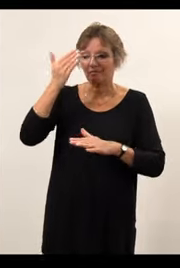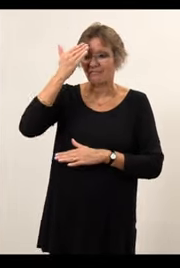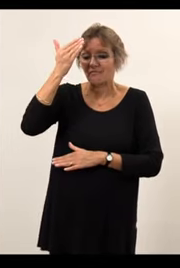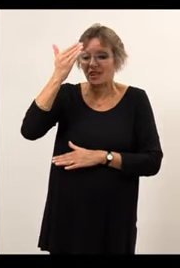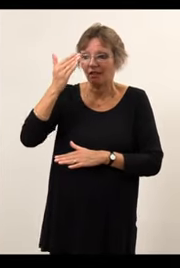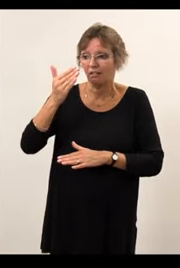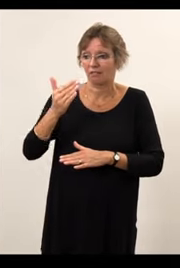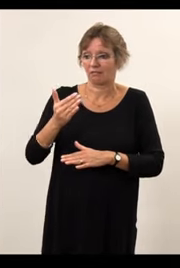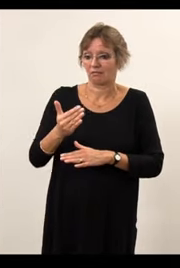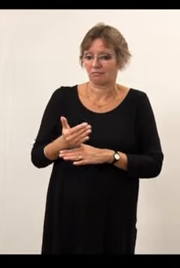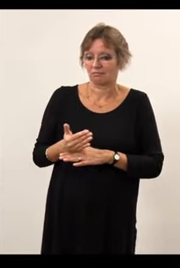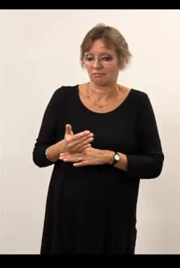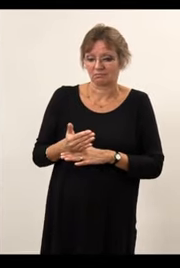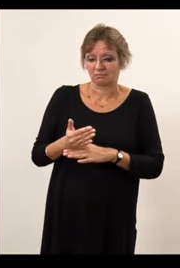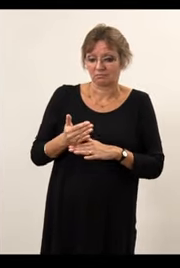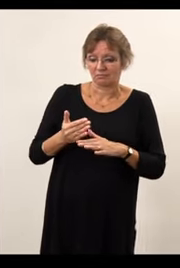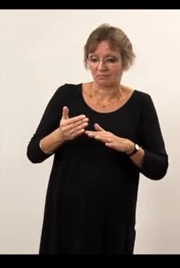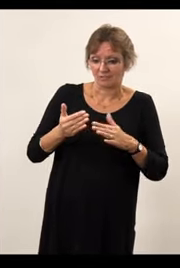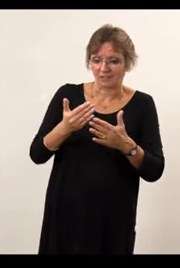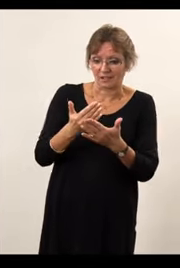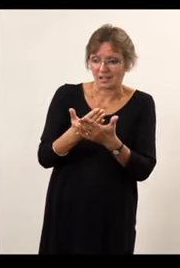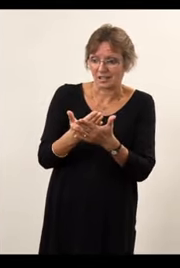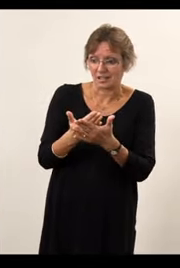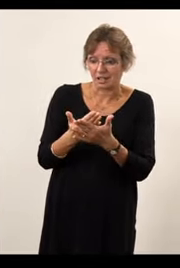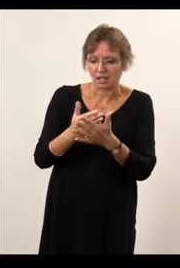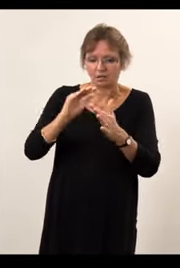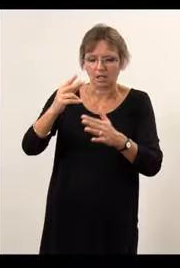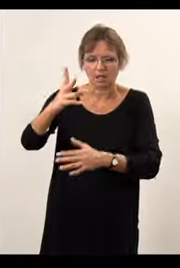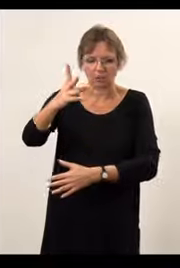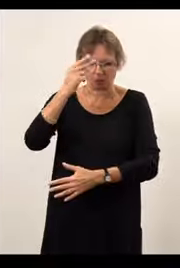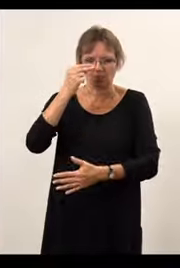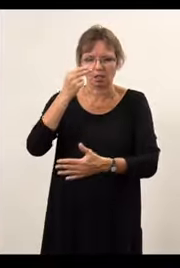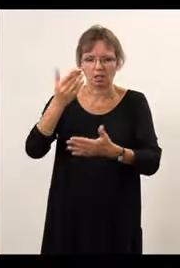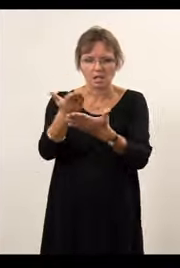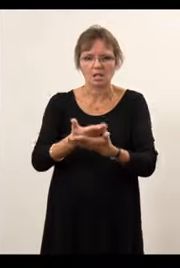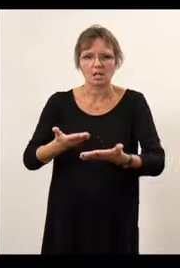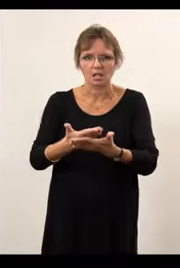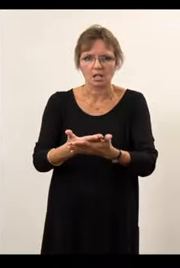Et je crois que c'est à ce moment-là que j'ai eu un déclic.